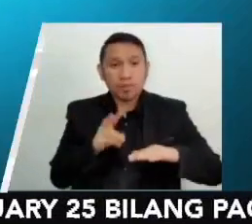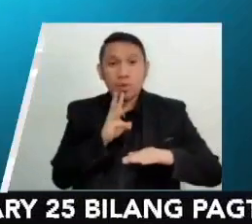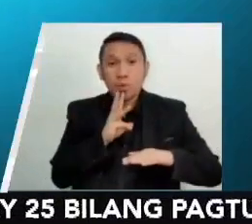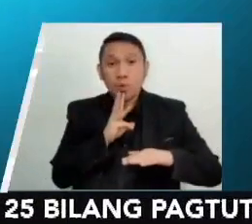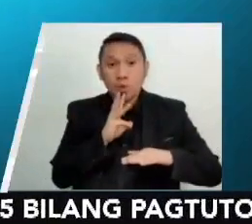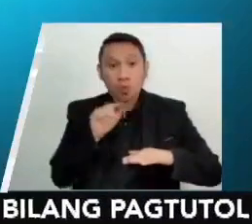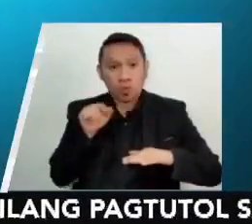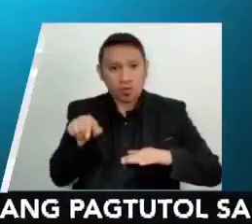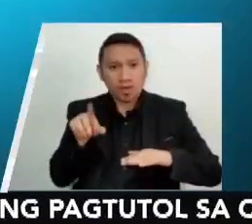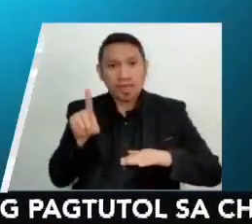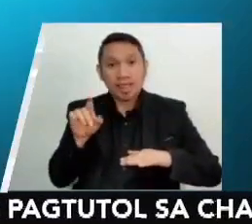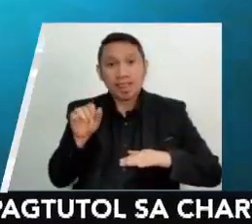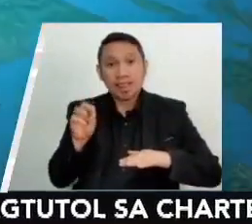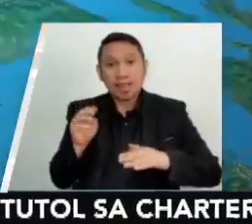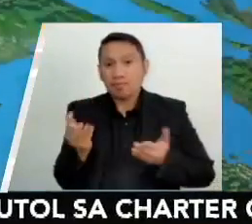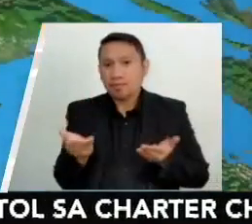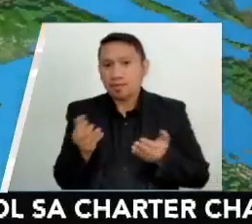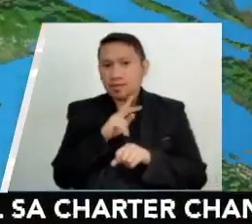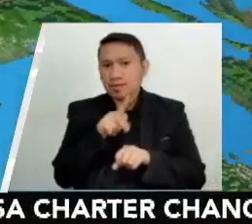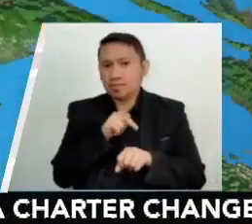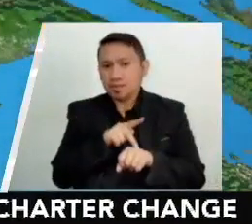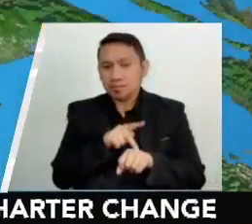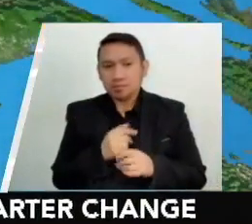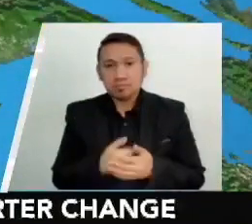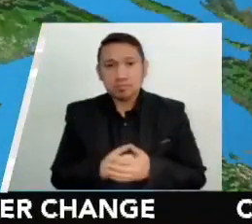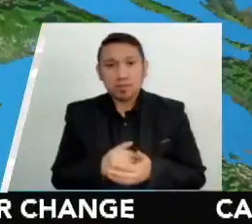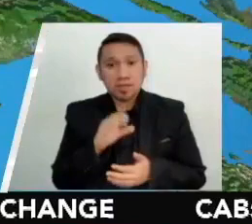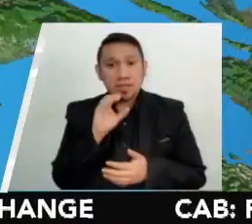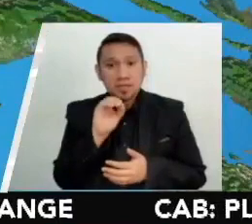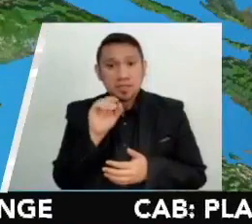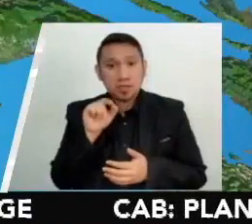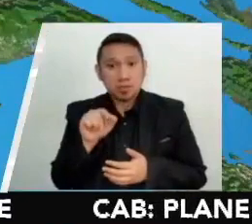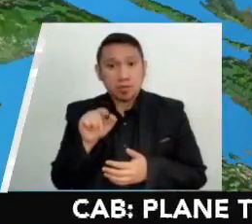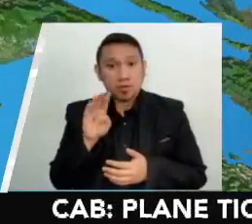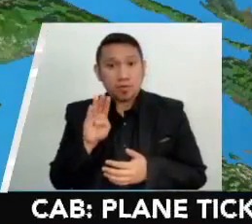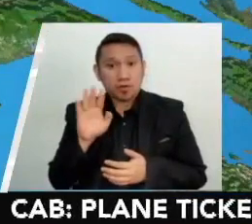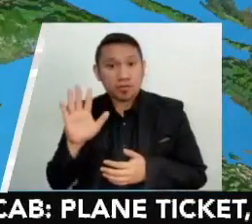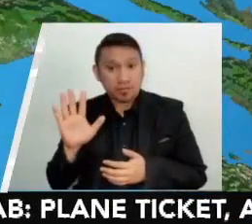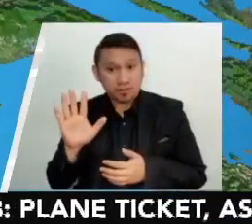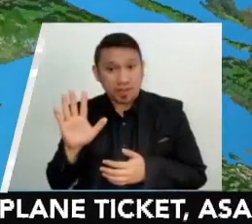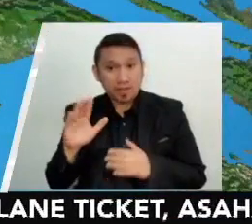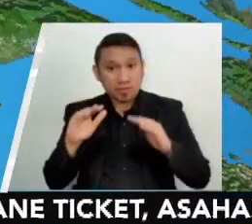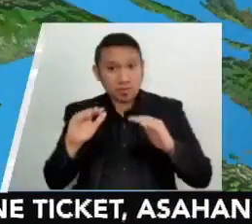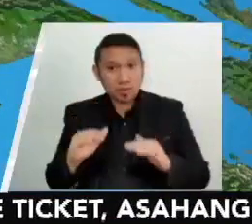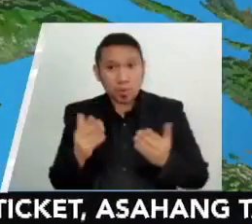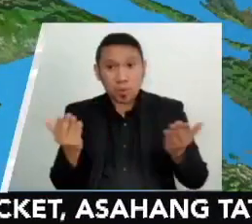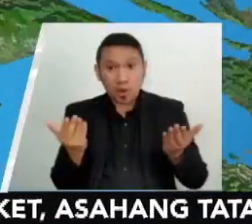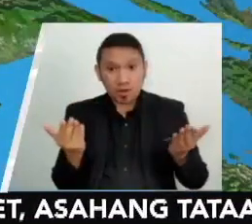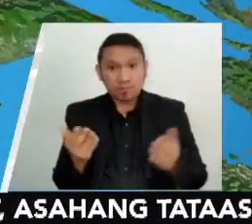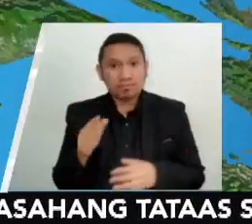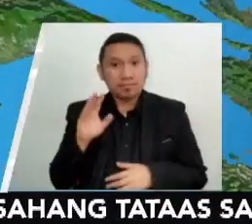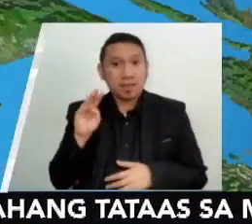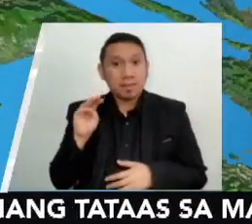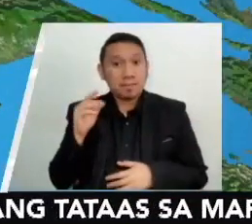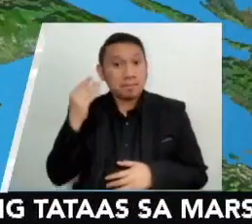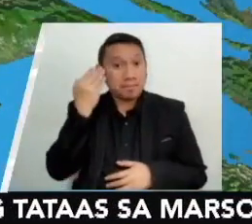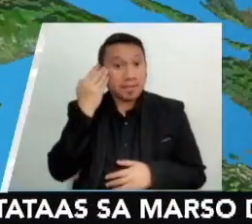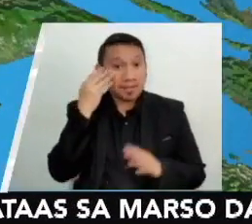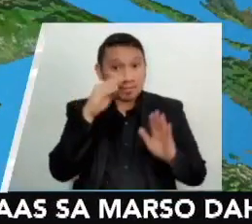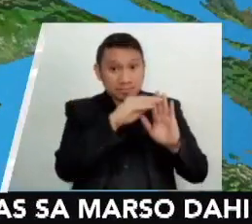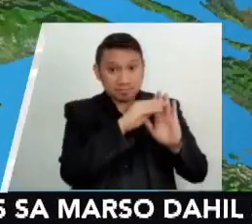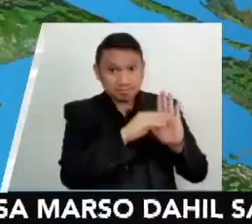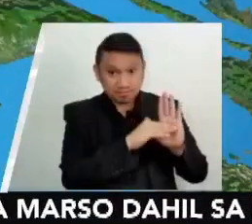bansa. Bumaba ng 0.45 meters ang antas ng tubig sa Magat Dam, 0.40 meters naman sa Binga